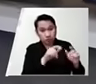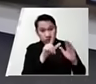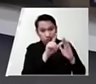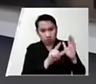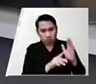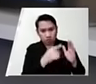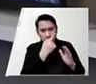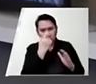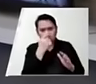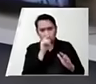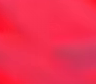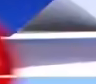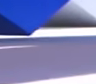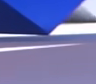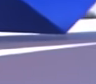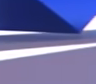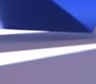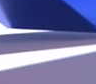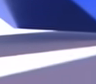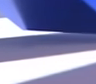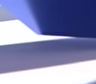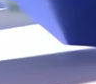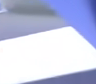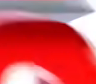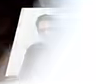Nakatutok si Ivan Mayrina.